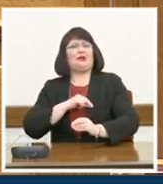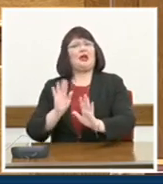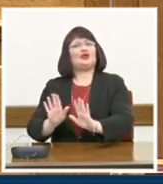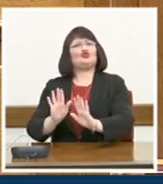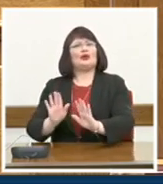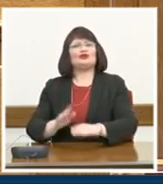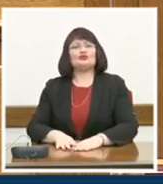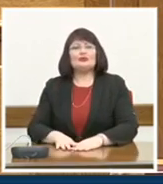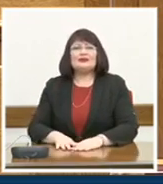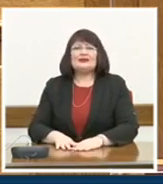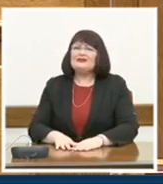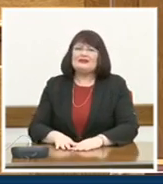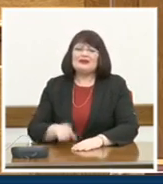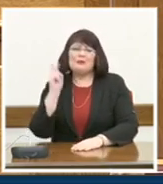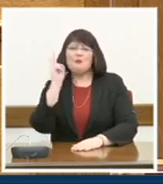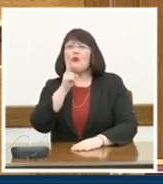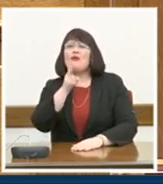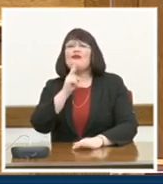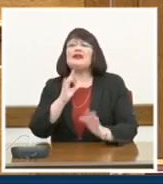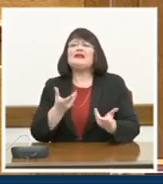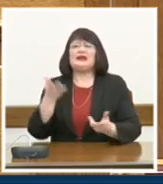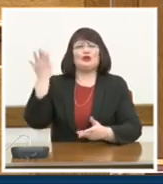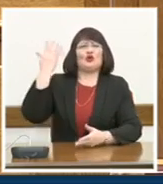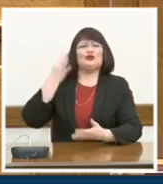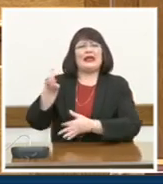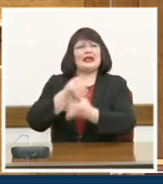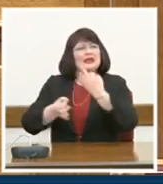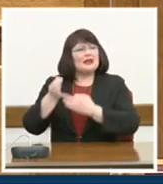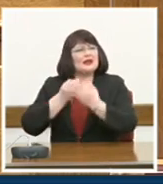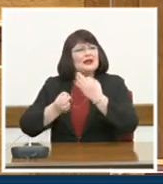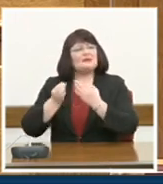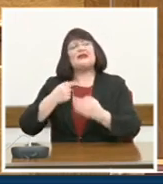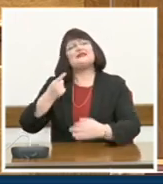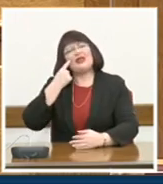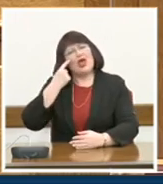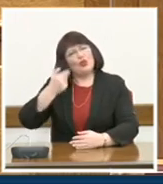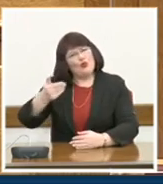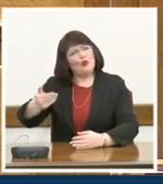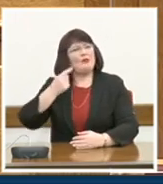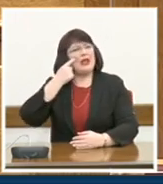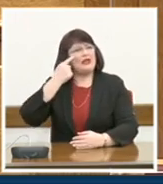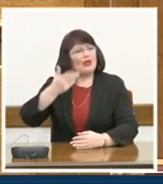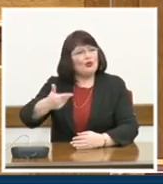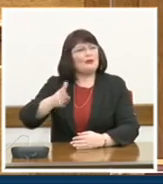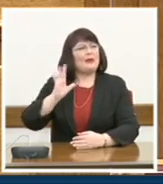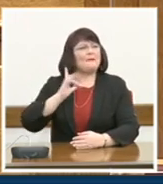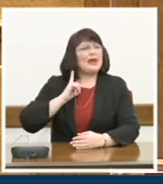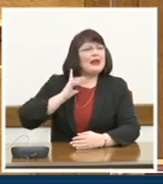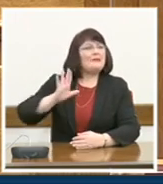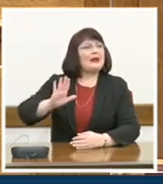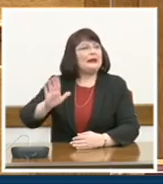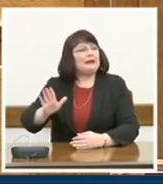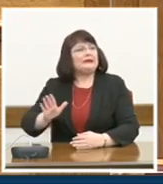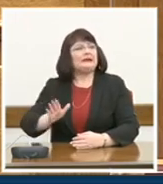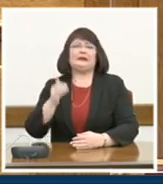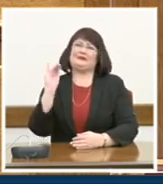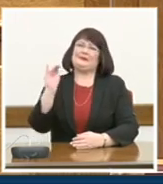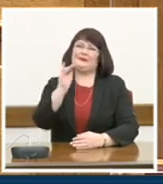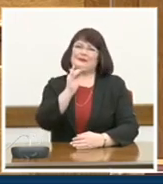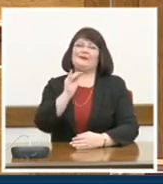να καταθέσετε. Εσείς τότε λέγατε θα λογαριαστούμε μετά και εκλιπαρούσατε μάλιστα για υπουργούς